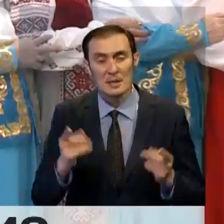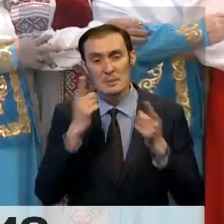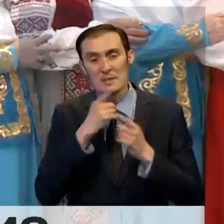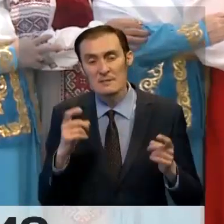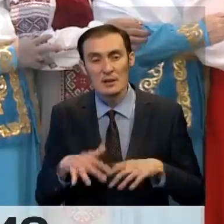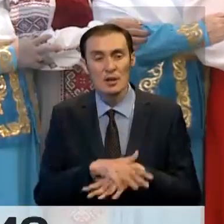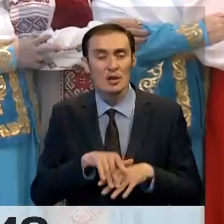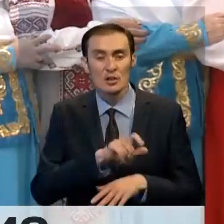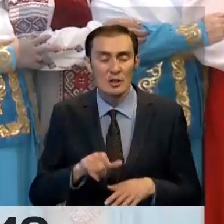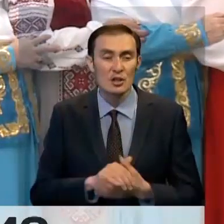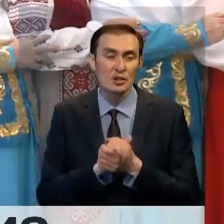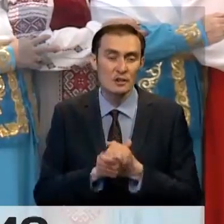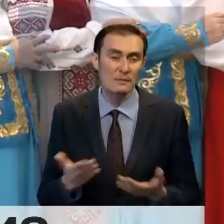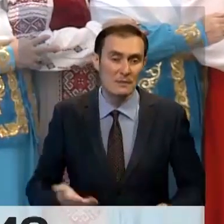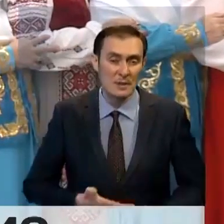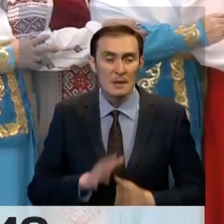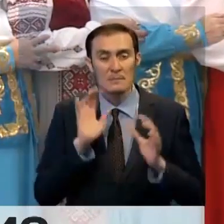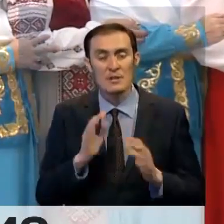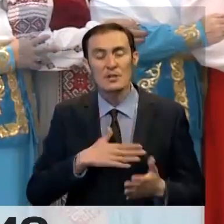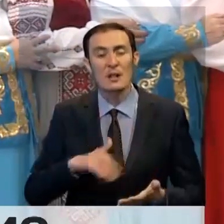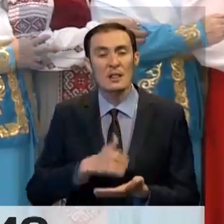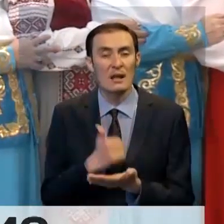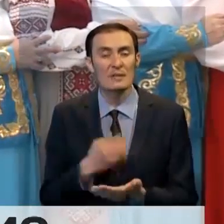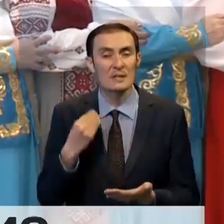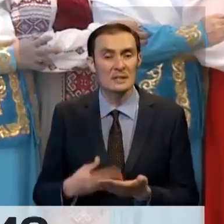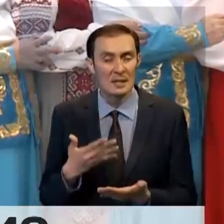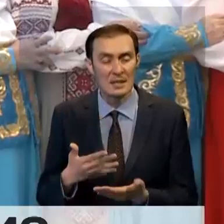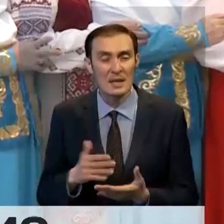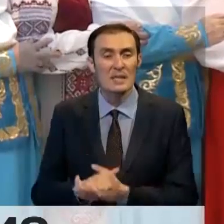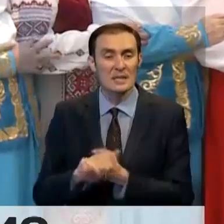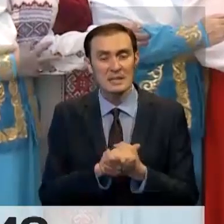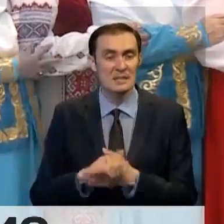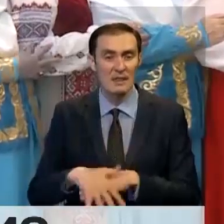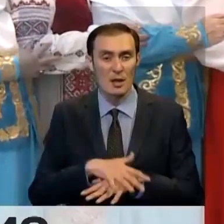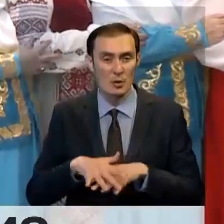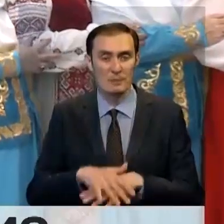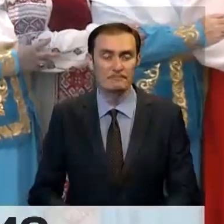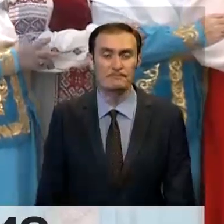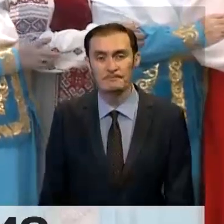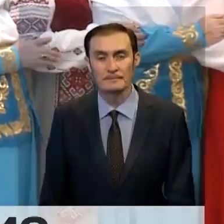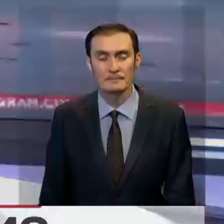призывают жить в мире и согласии, беречь наше главное достояние – единство народа.